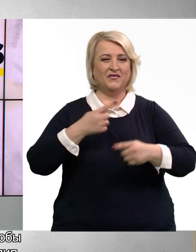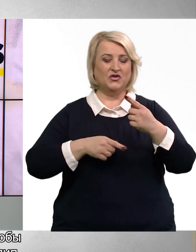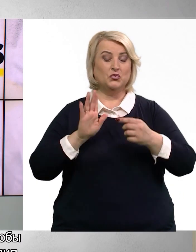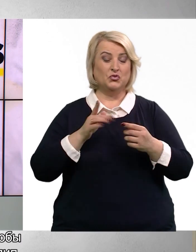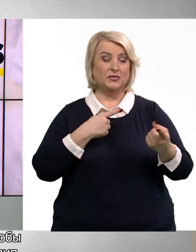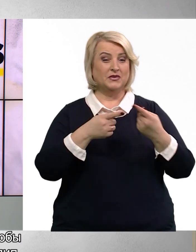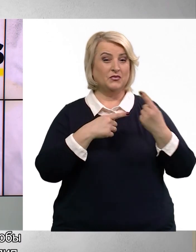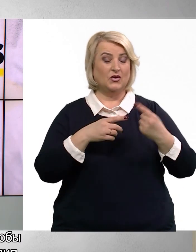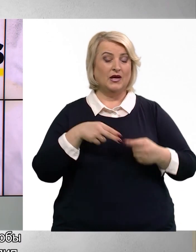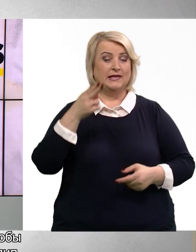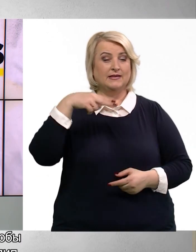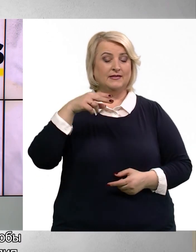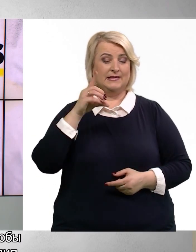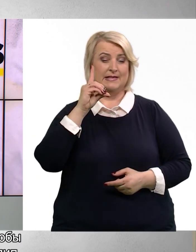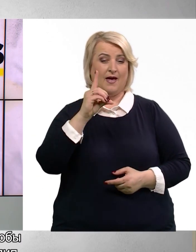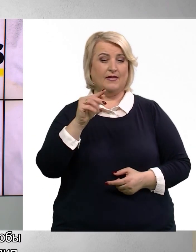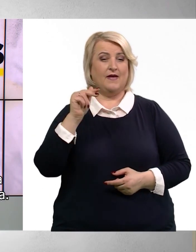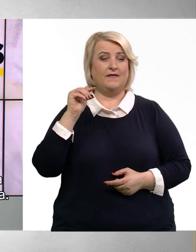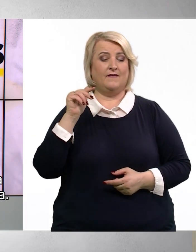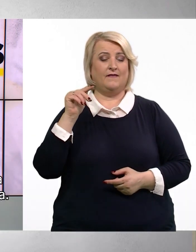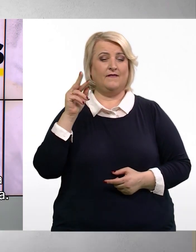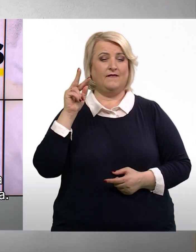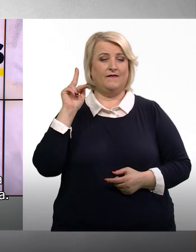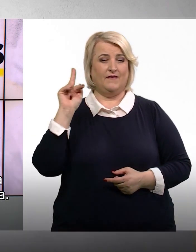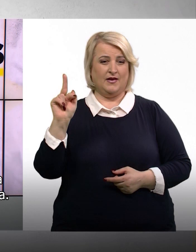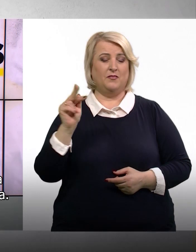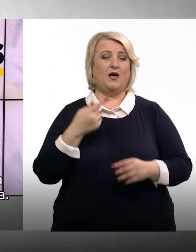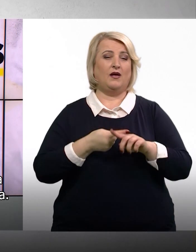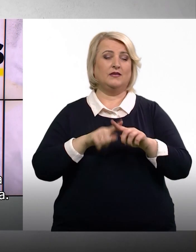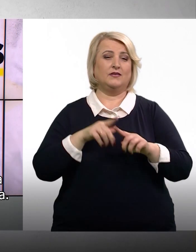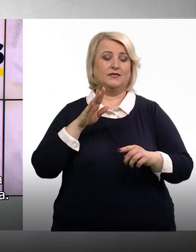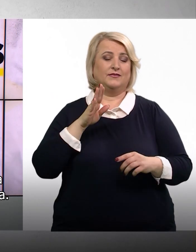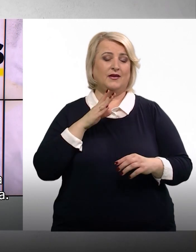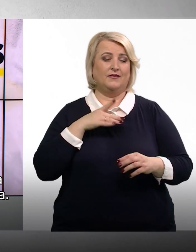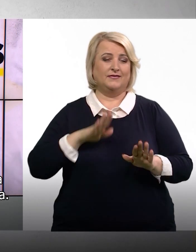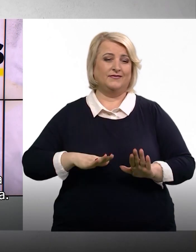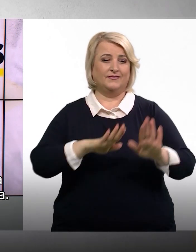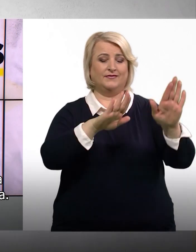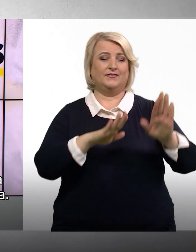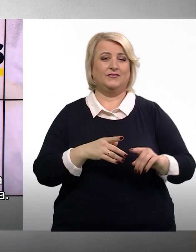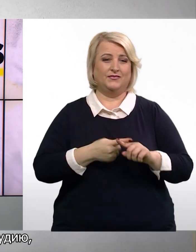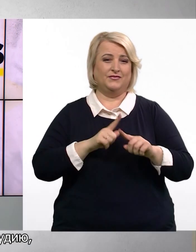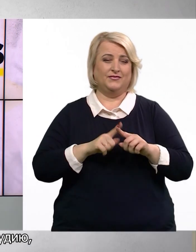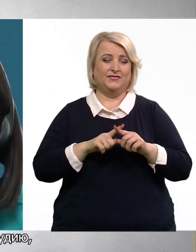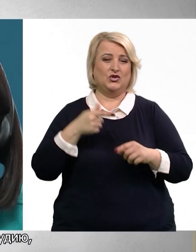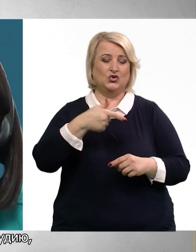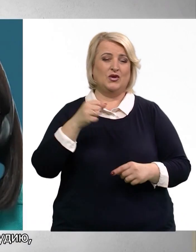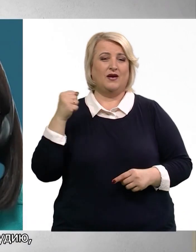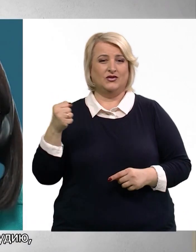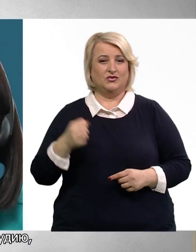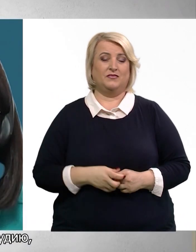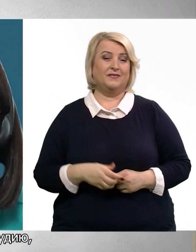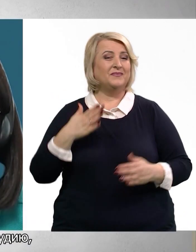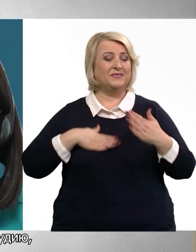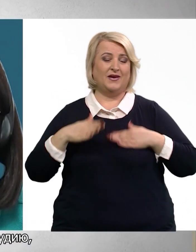Am revenit și vom discuta cu Diana Filip, care este director adjunct Junior Achievement Europa. Diana, bine ați